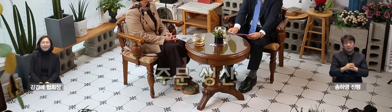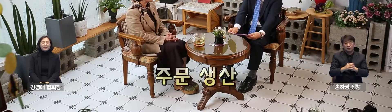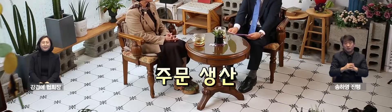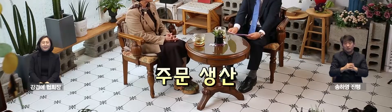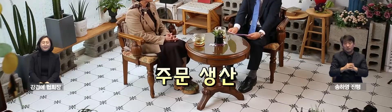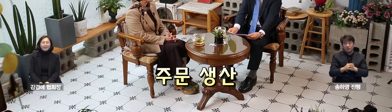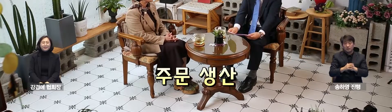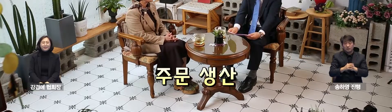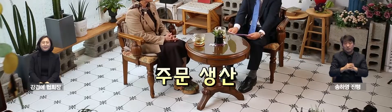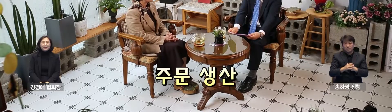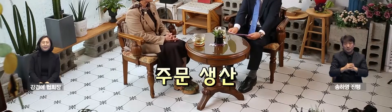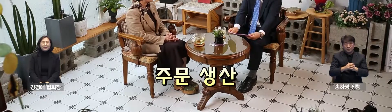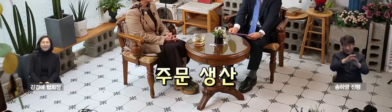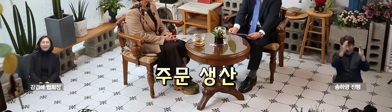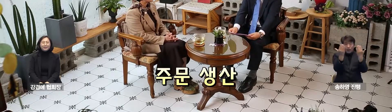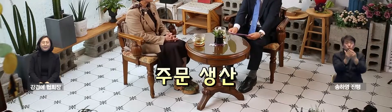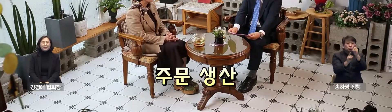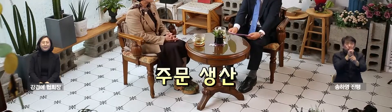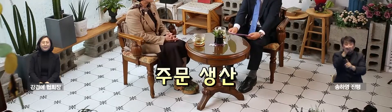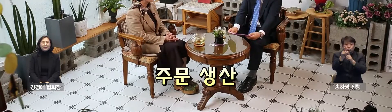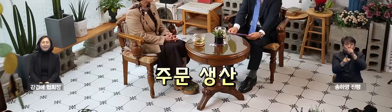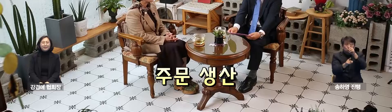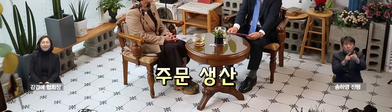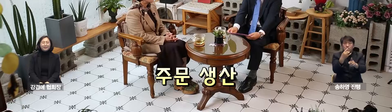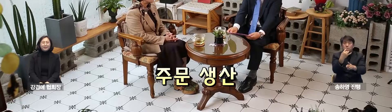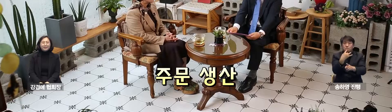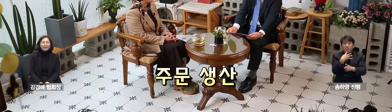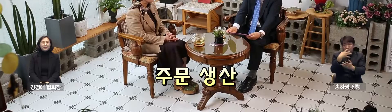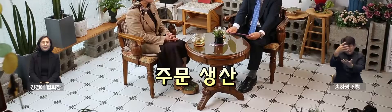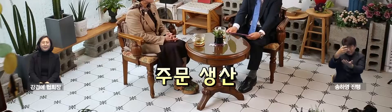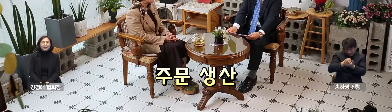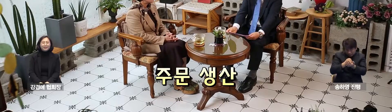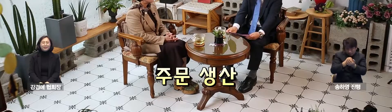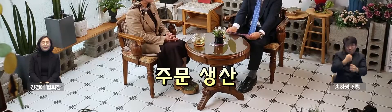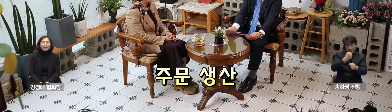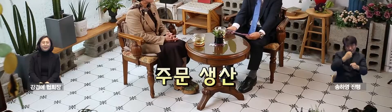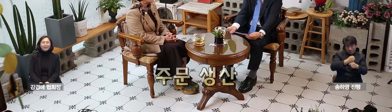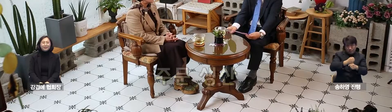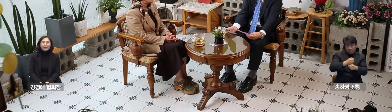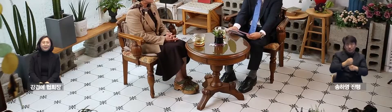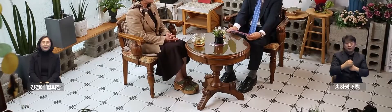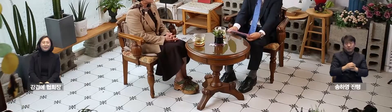그 주문에 의한 제품 만드는 것 같아요. 대량 생산이 아니고.